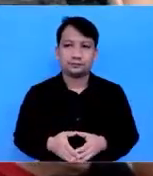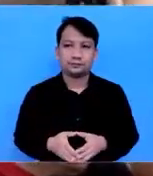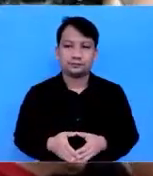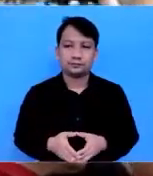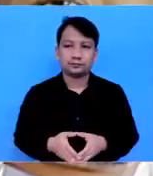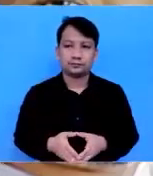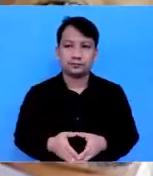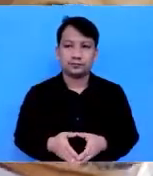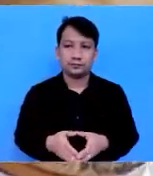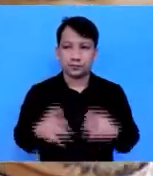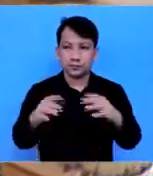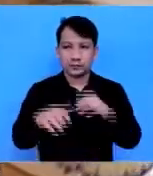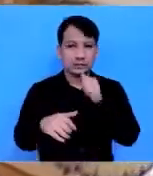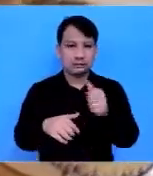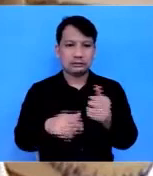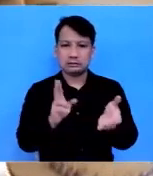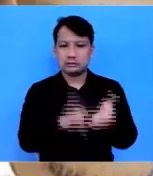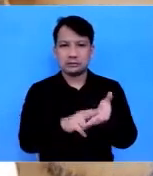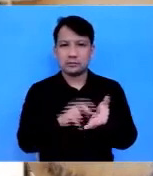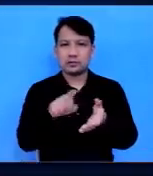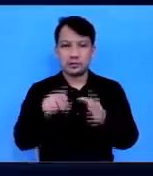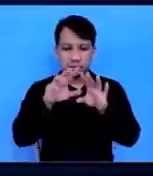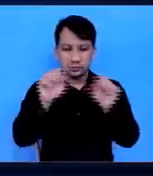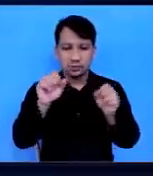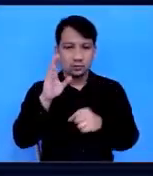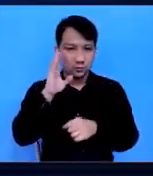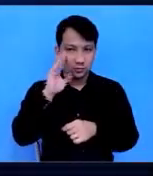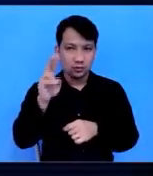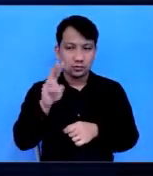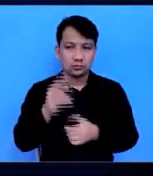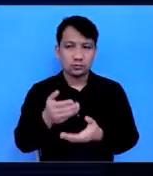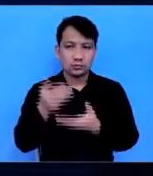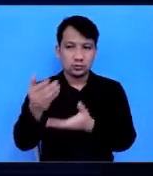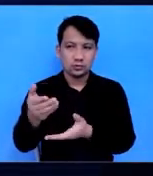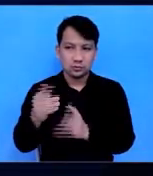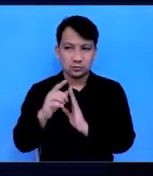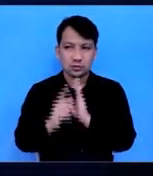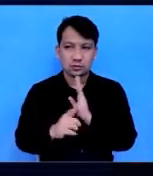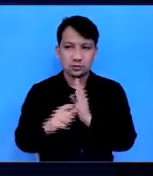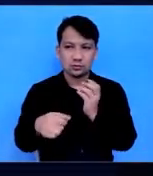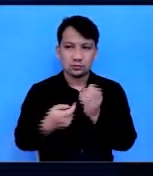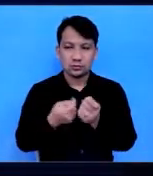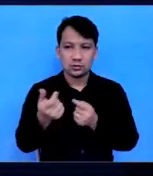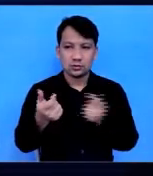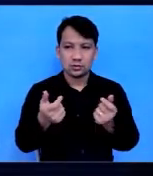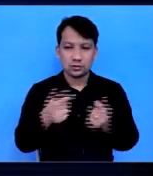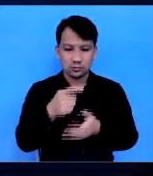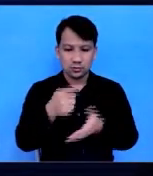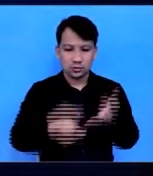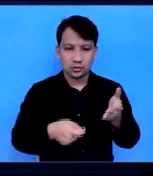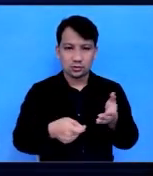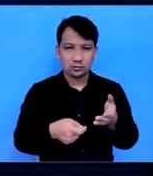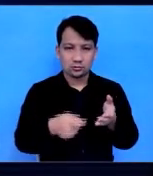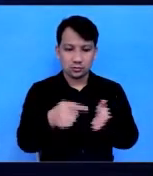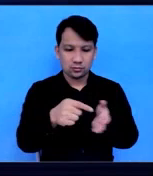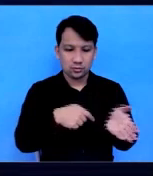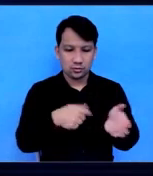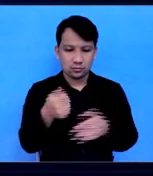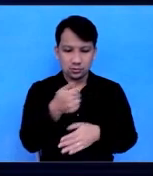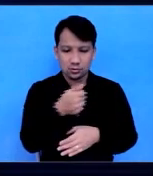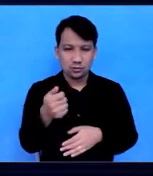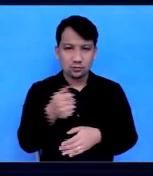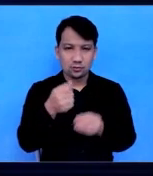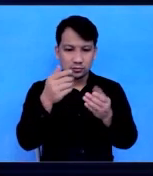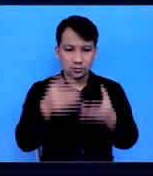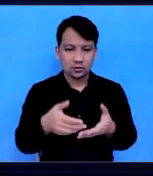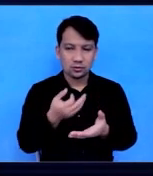Nagbito o tinabla ni Pangulong Bongbong Marcos ang panukalang batas na nag-aalis ng income tax sa honoraria, allowances at iba pang